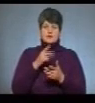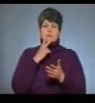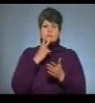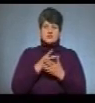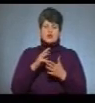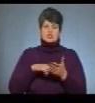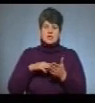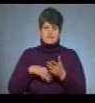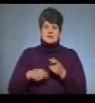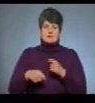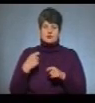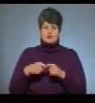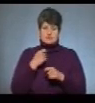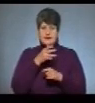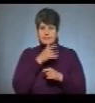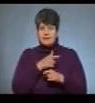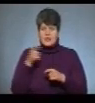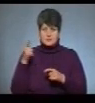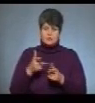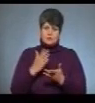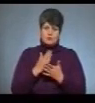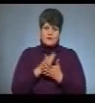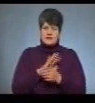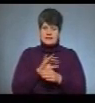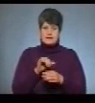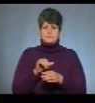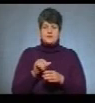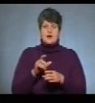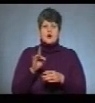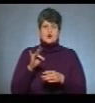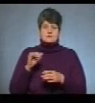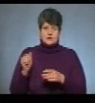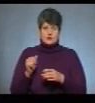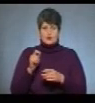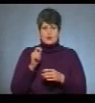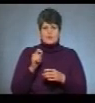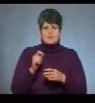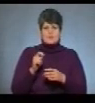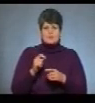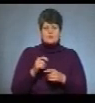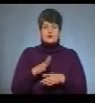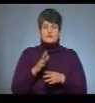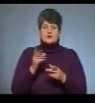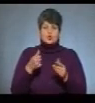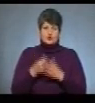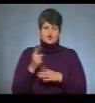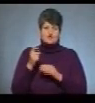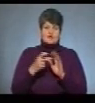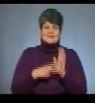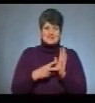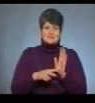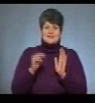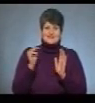штрафи за порушення терміну перебування нерозмитненого автомобіля на території України до 170 тисяч гривень або конфіскацію